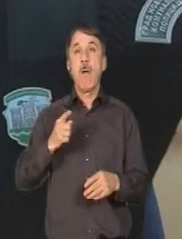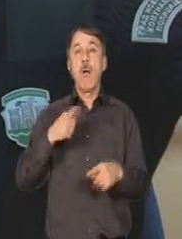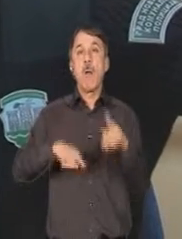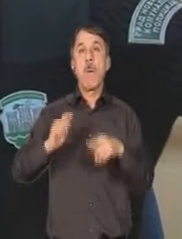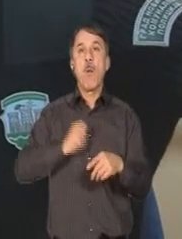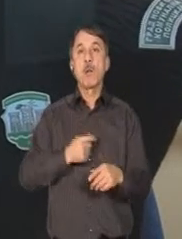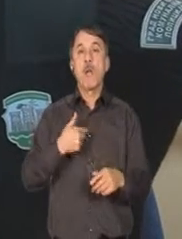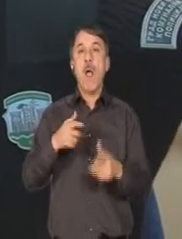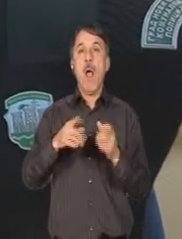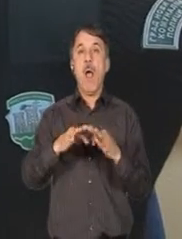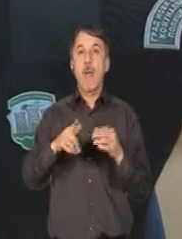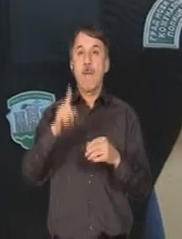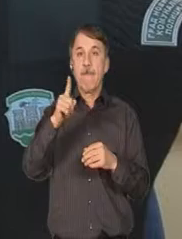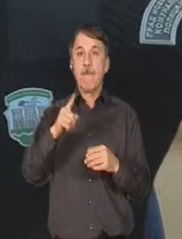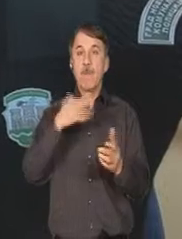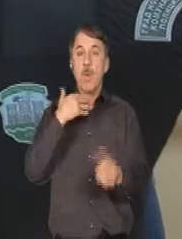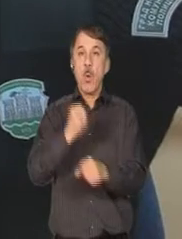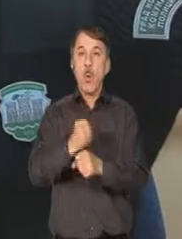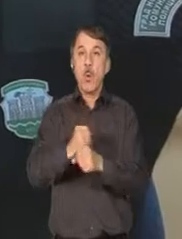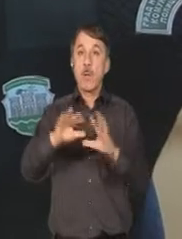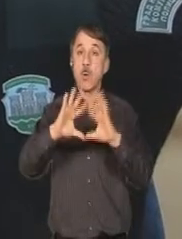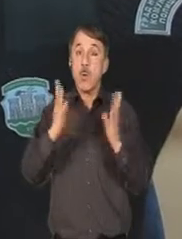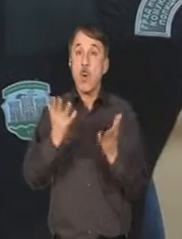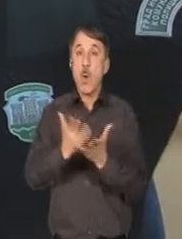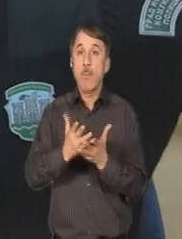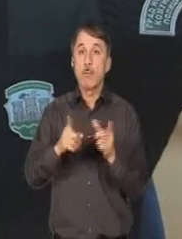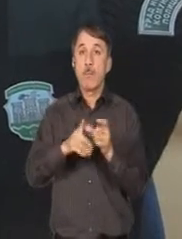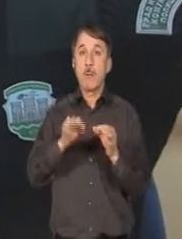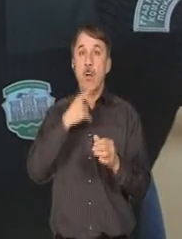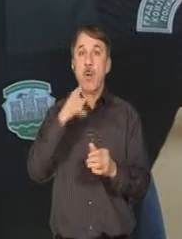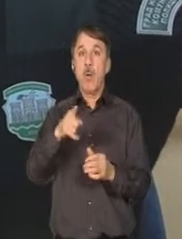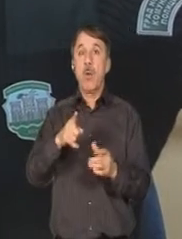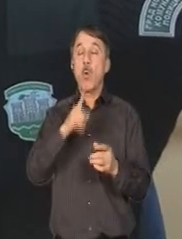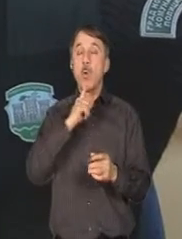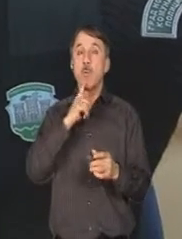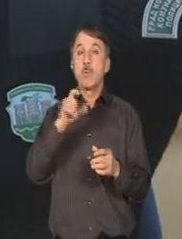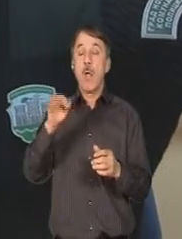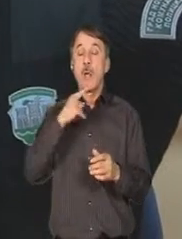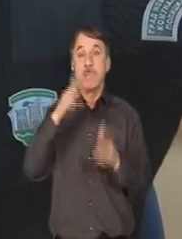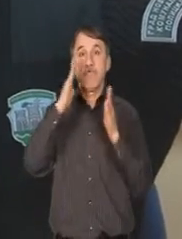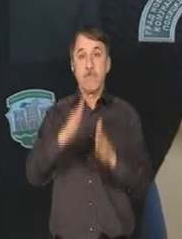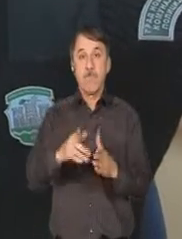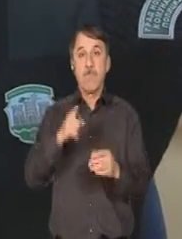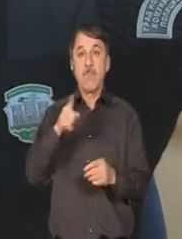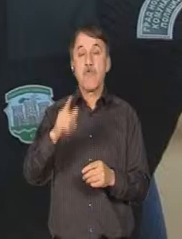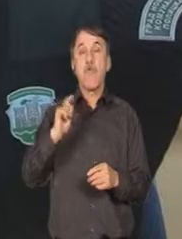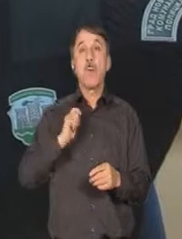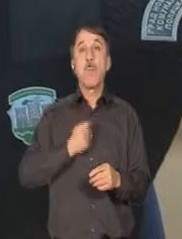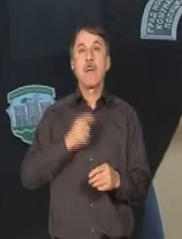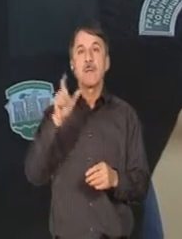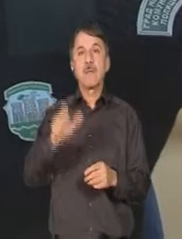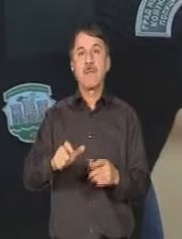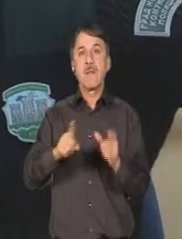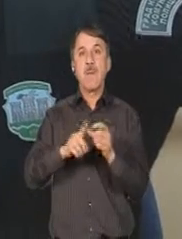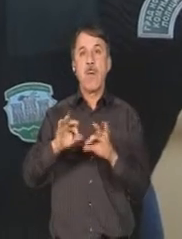policije, prvi korak koji komunalni policajac uradi jeste da proveri identitet lica zatečenog u prekršaju. Znači, komunalni